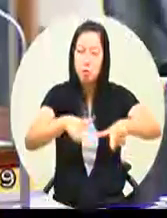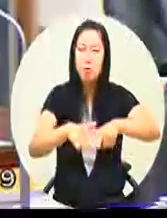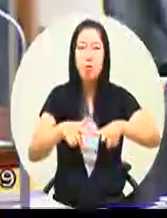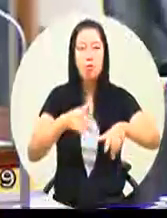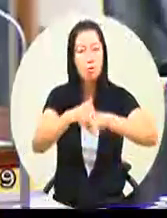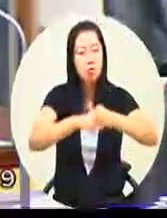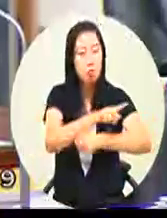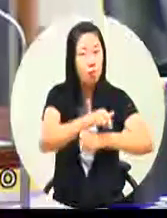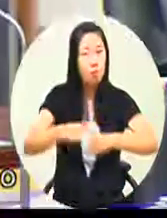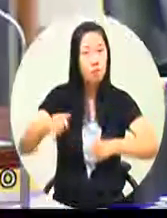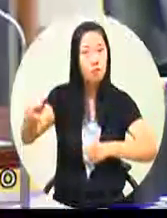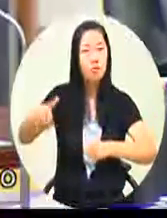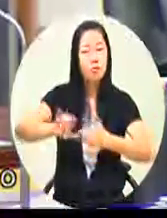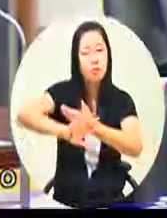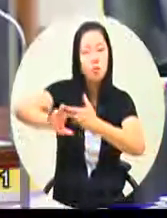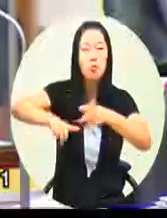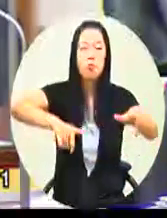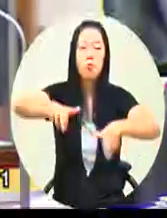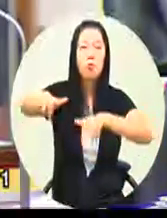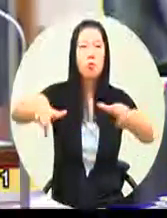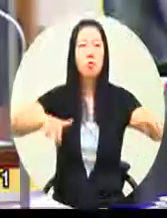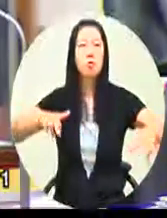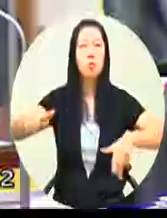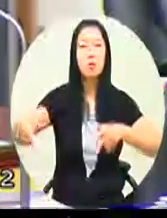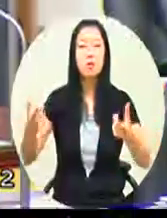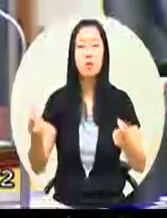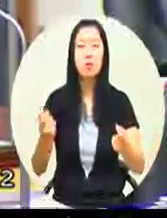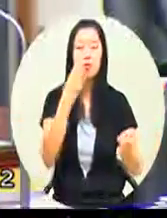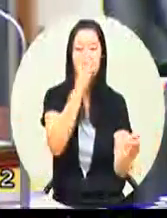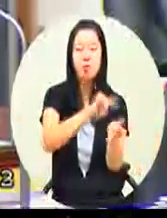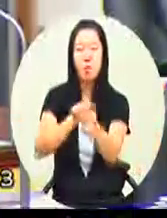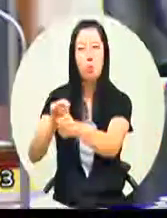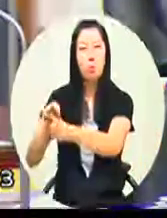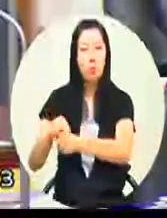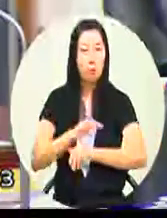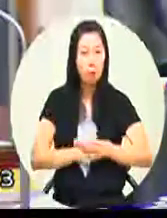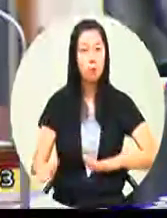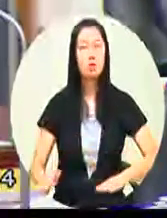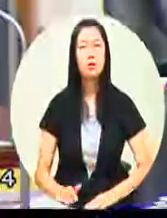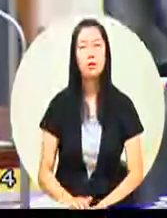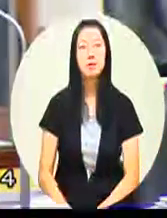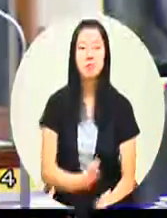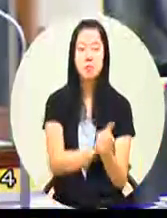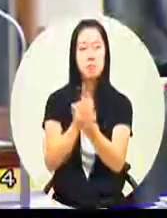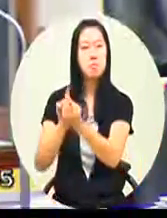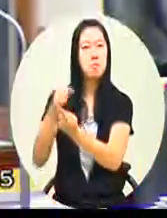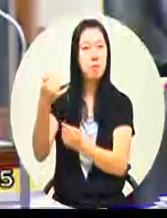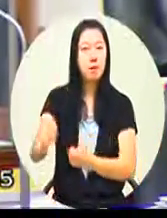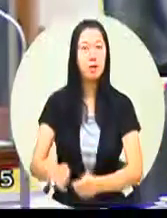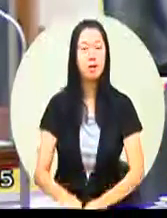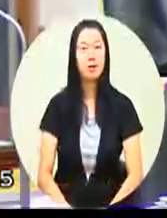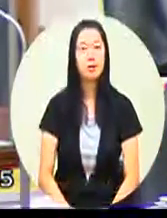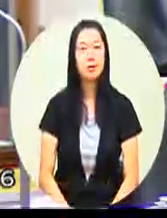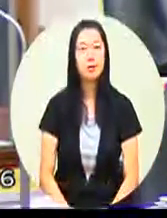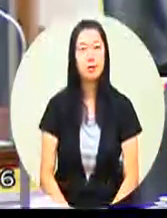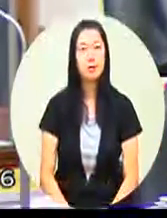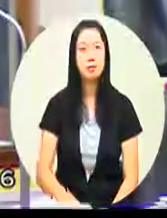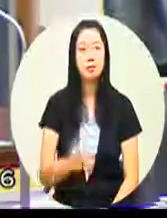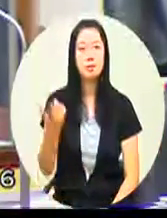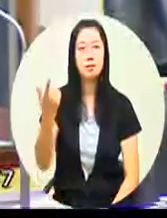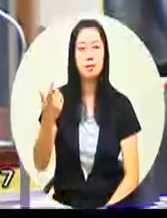在外面是过怎样的生活，被人家如何的一个歧视，如何怎样的对待，对不对？不是追